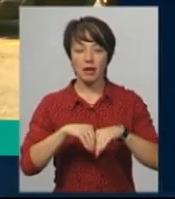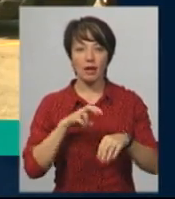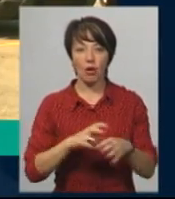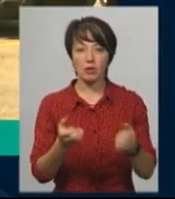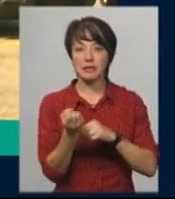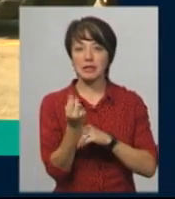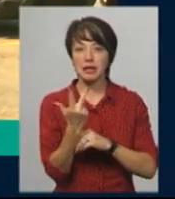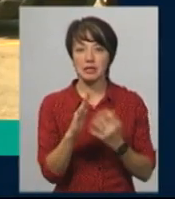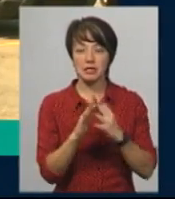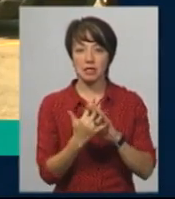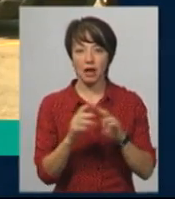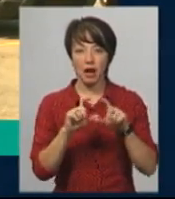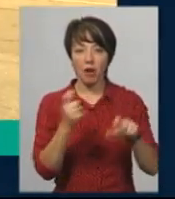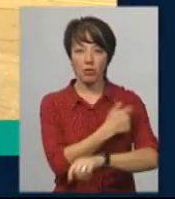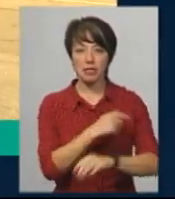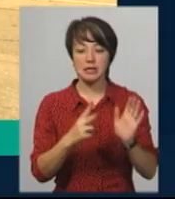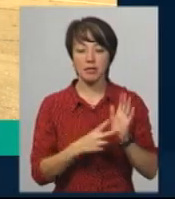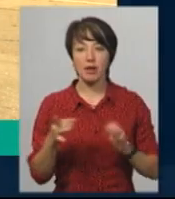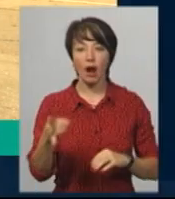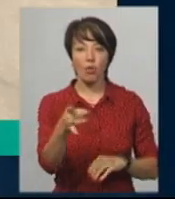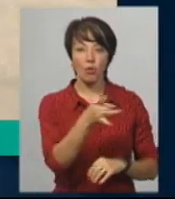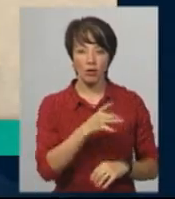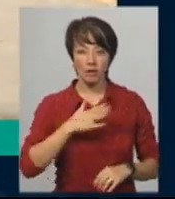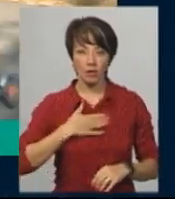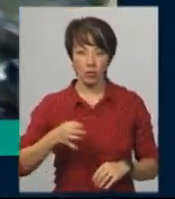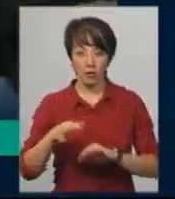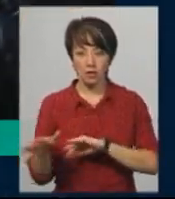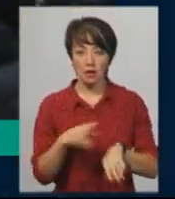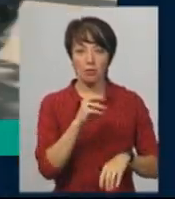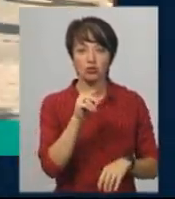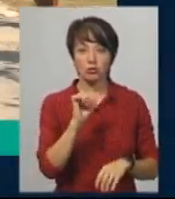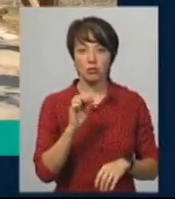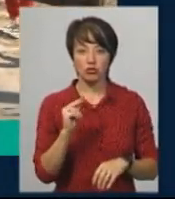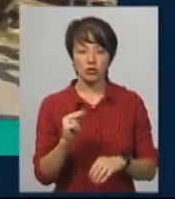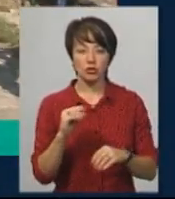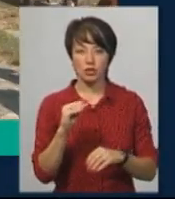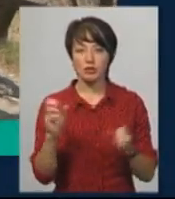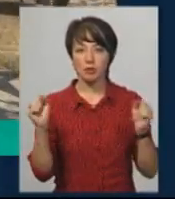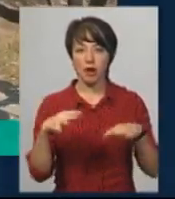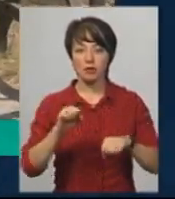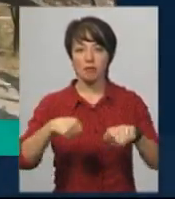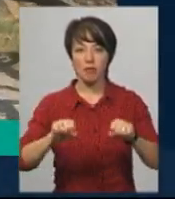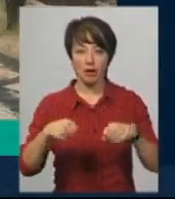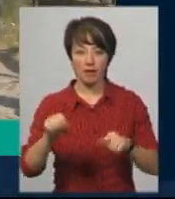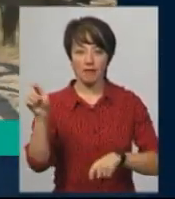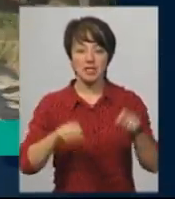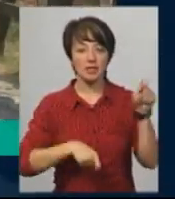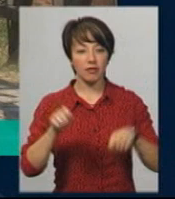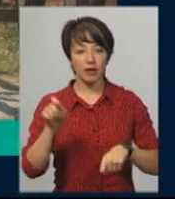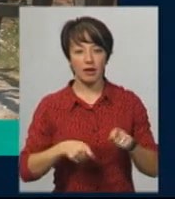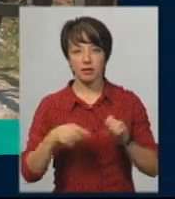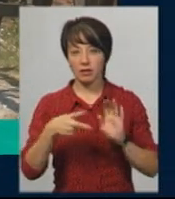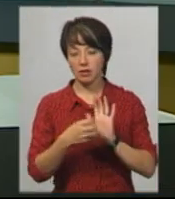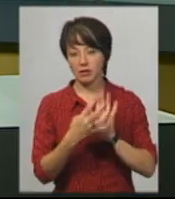отримали 13 сільських амбулаторій із 7 районів Хмельниччини. У Меджибужі збираються байкери на мотофестиваль